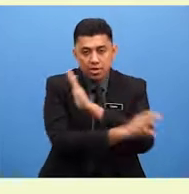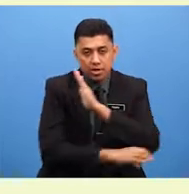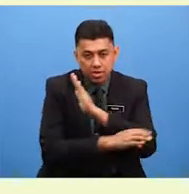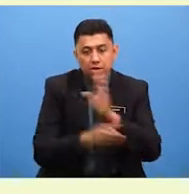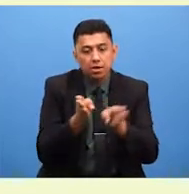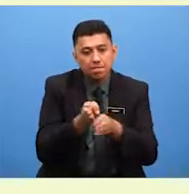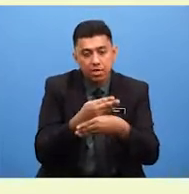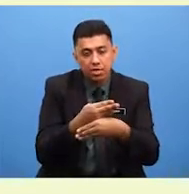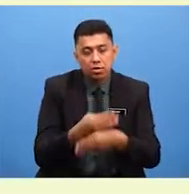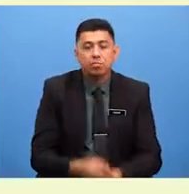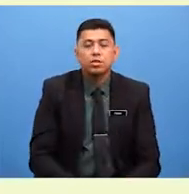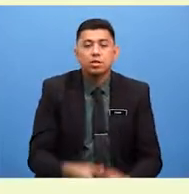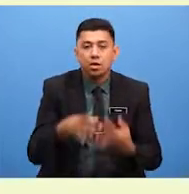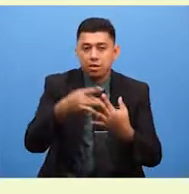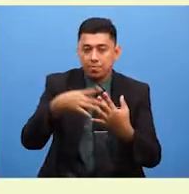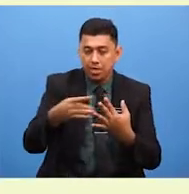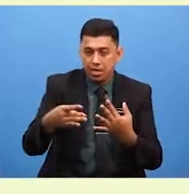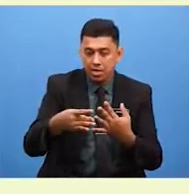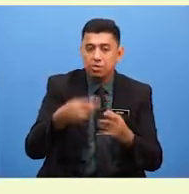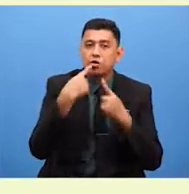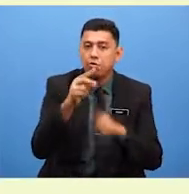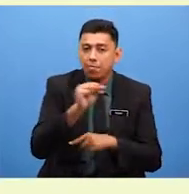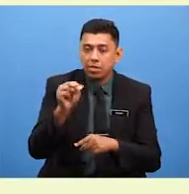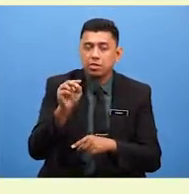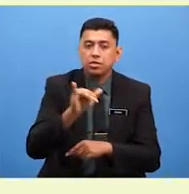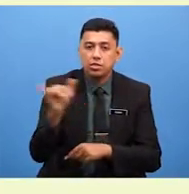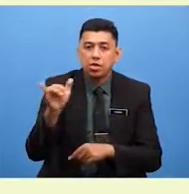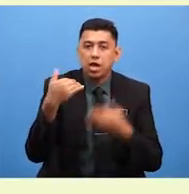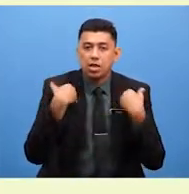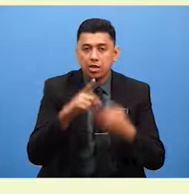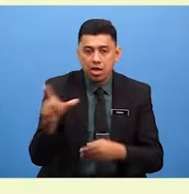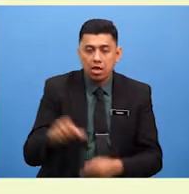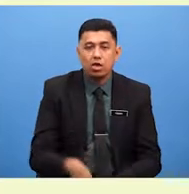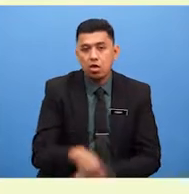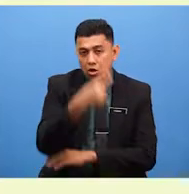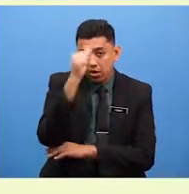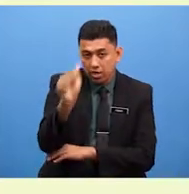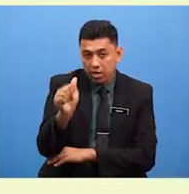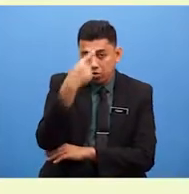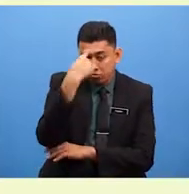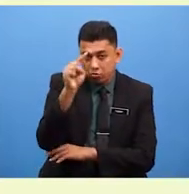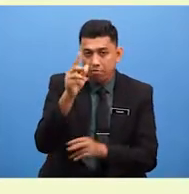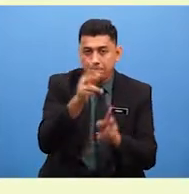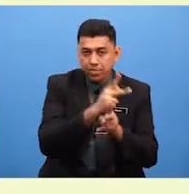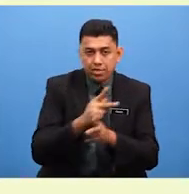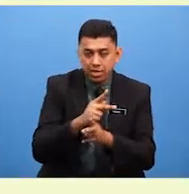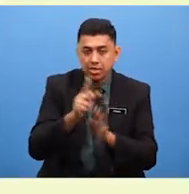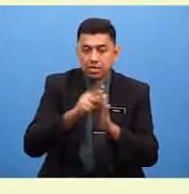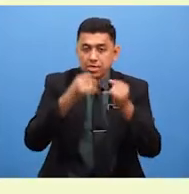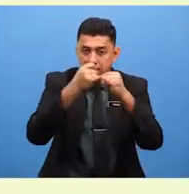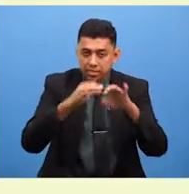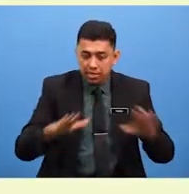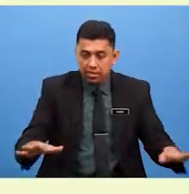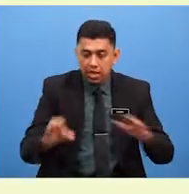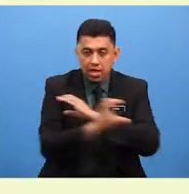dibentuk? Pilihan jawapannya adalah A. Untuk menjaga